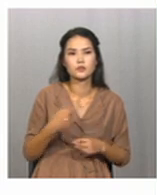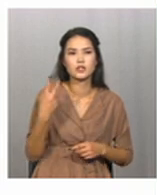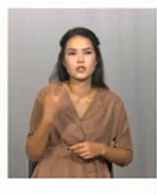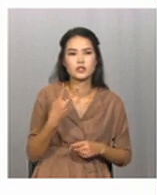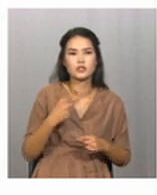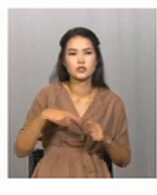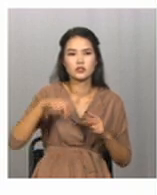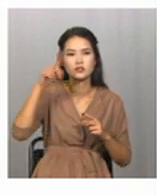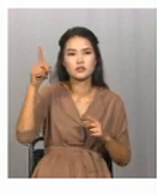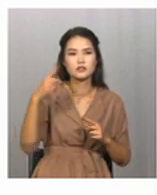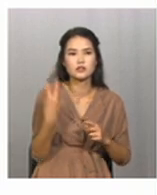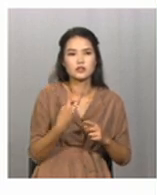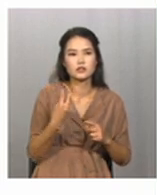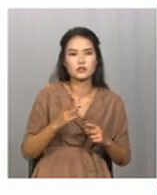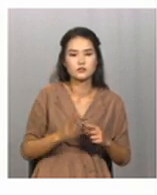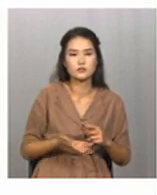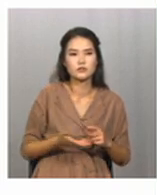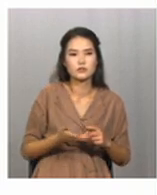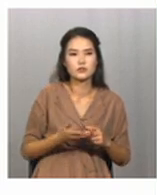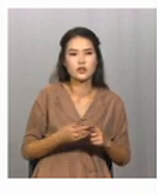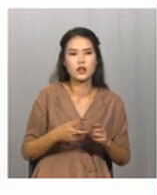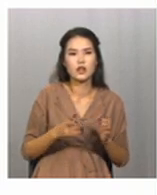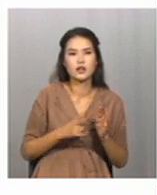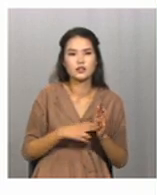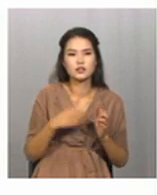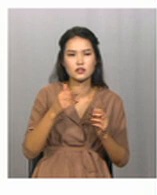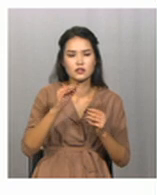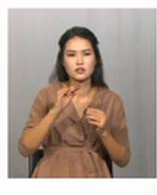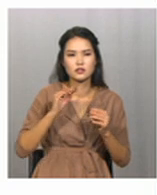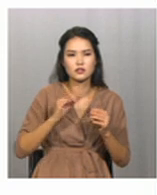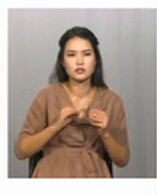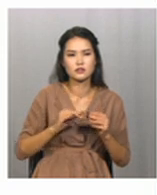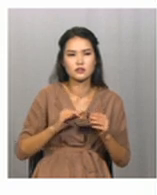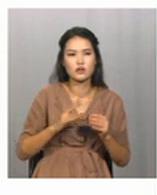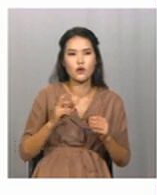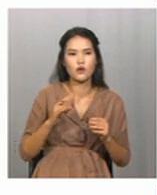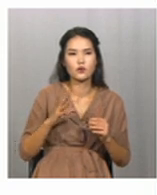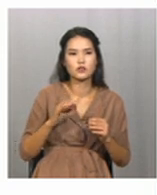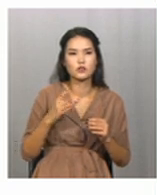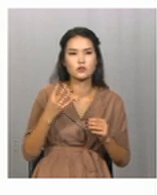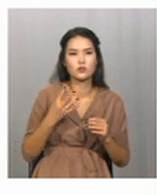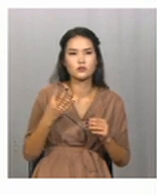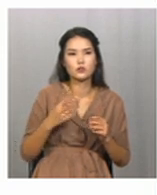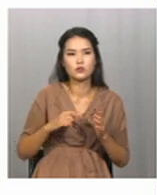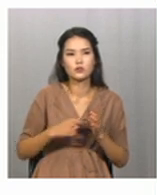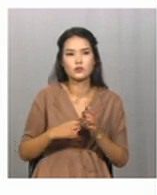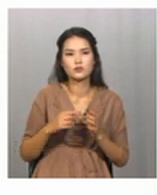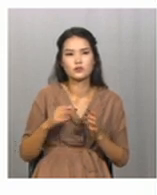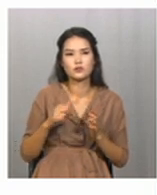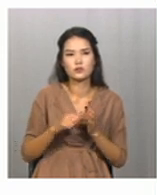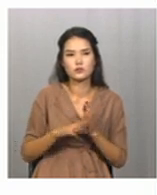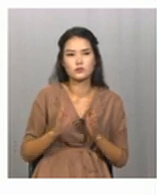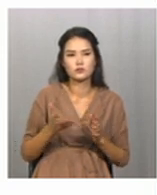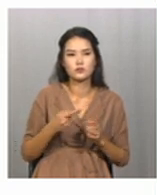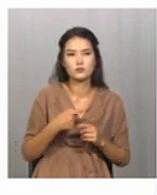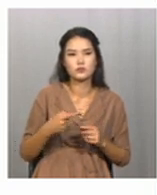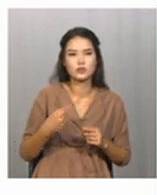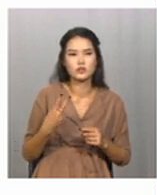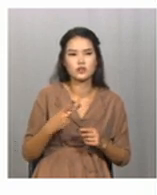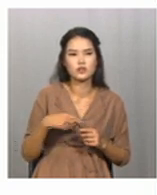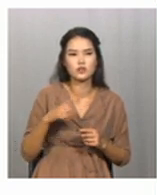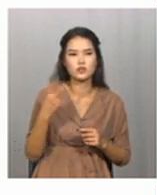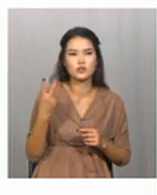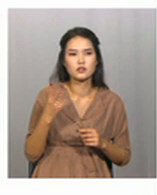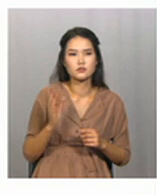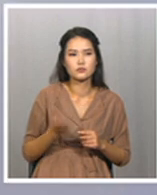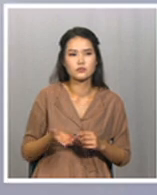2. Түбір асты 8 деп жазамыз. 8-ді 4 көбейту 2 деп жіктейміз. 4-тің түбірі 2-ге тең, сондықтан плюс. Минус 2 түбір